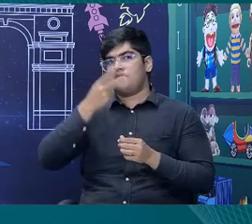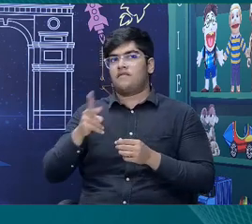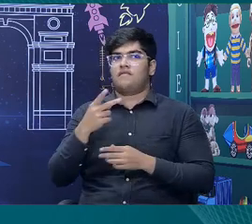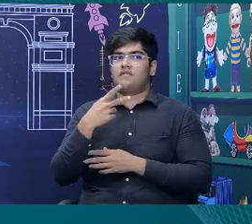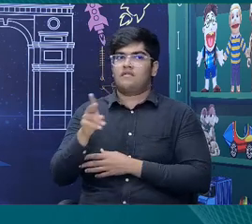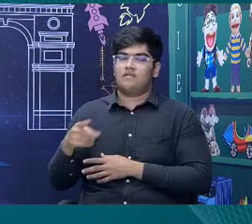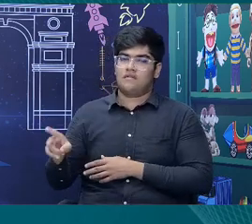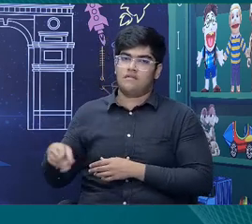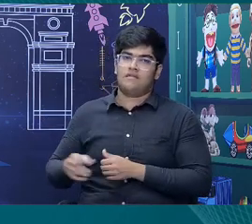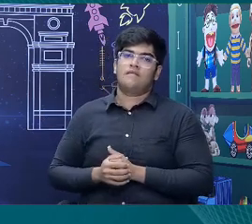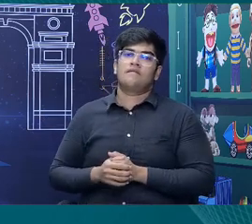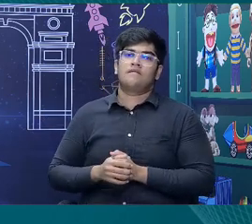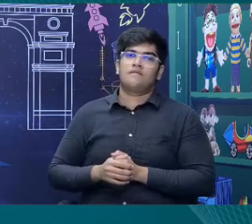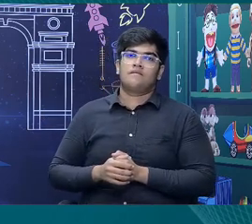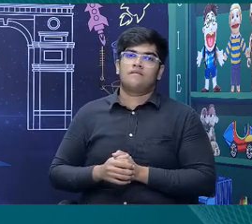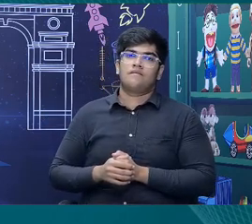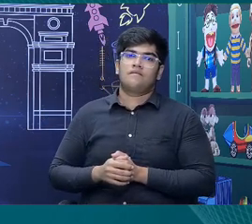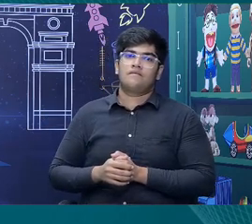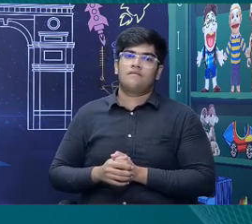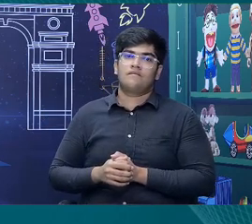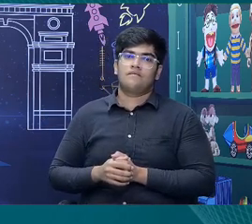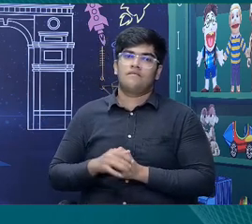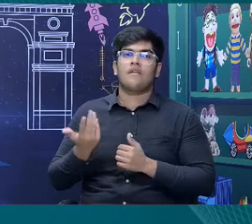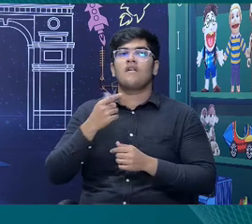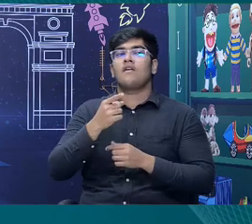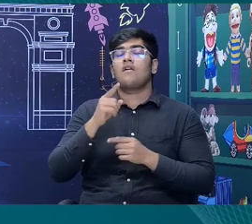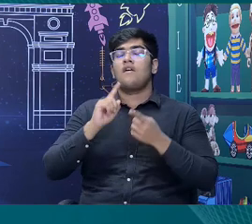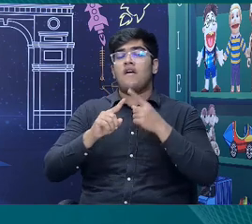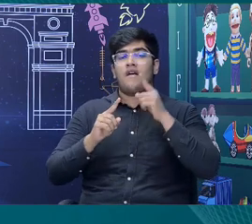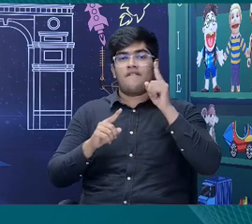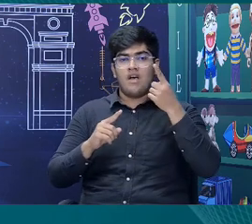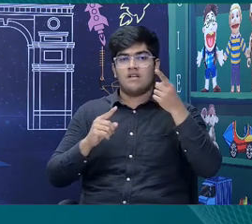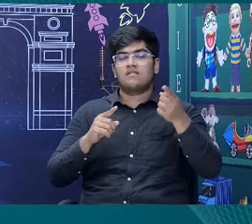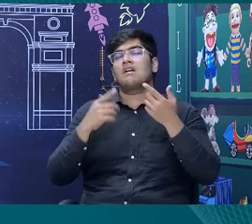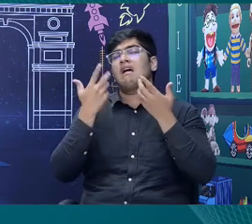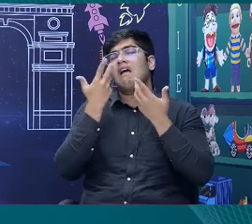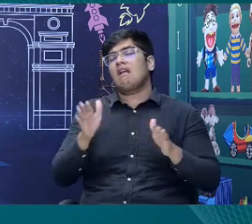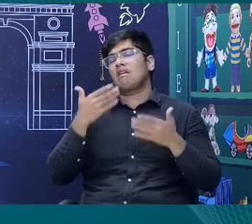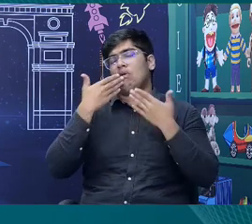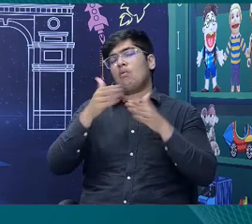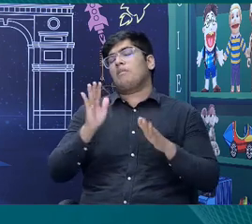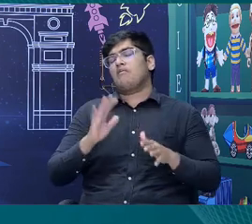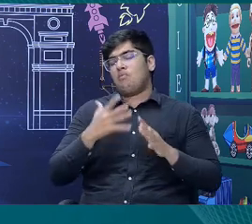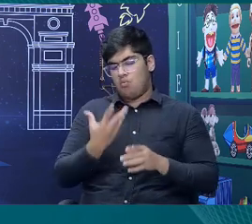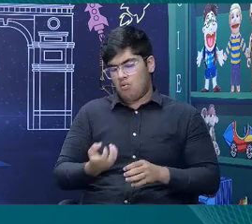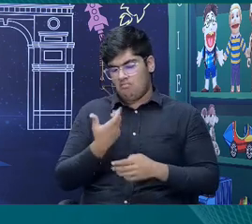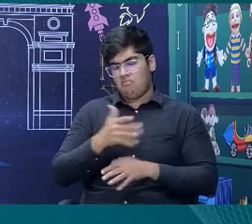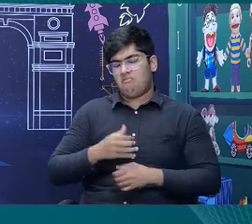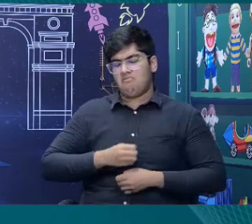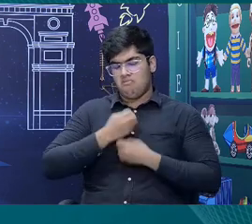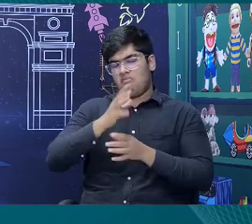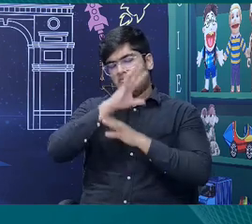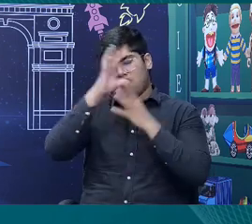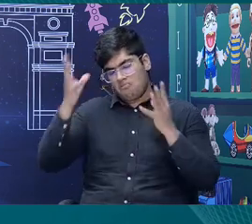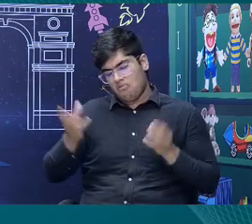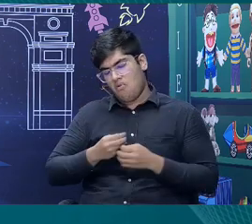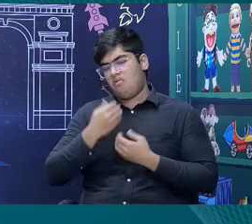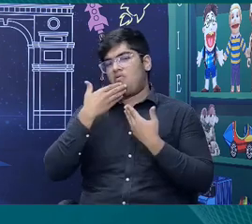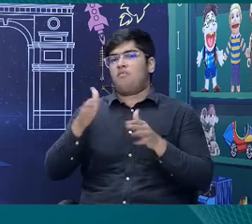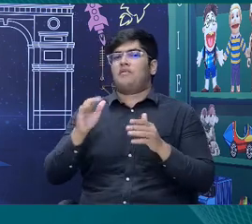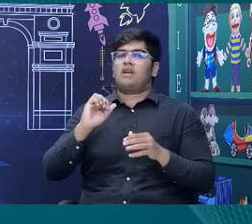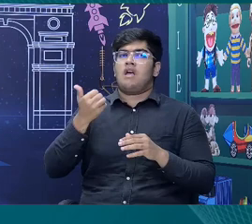एसोसिएशन हम खुली छूट देते हैं क्लाइंट को कि व कुछ भी बोल सकता है आपसे कोई किसी भी चीज के बारे में बात कर सकता है कोई प्रॉपर रूट नहीं